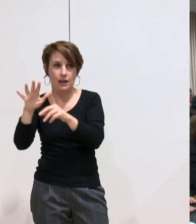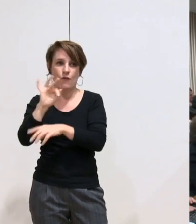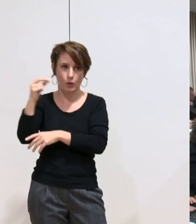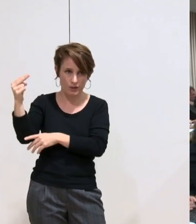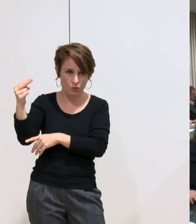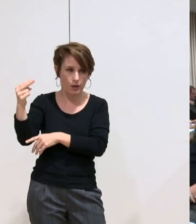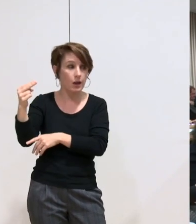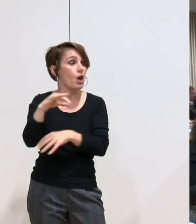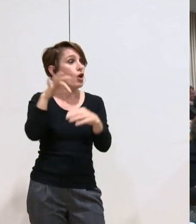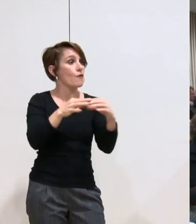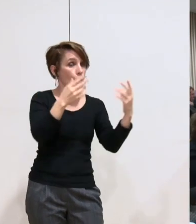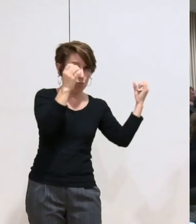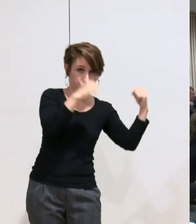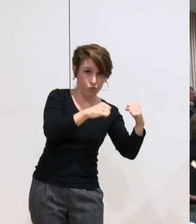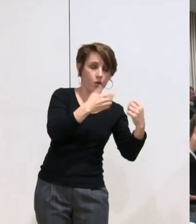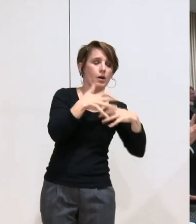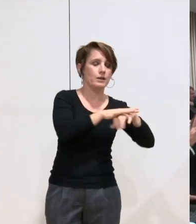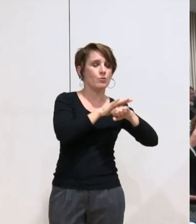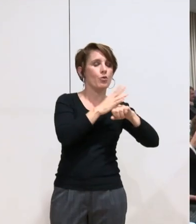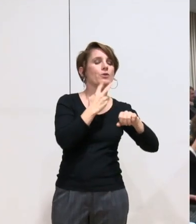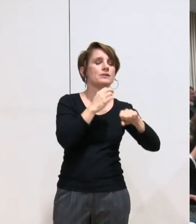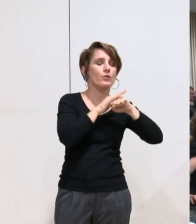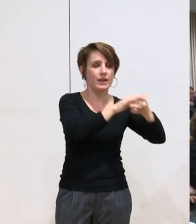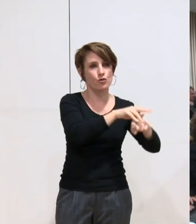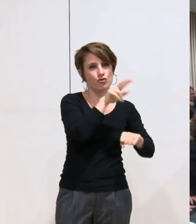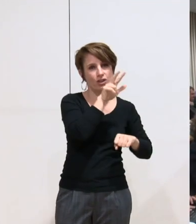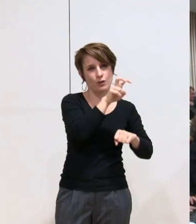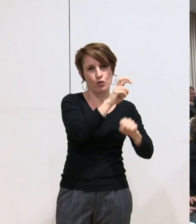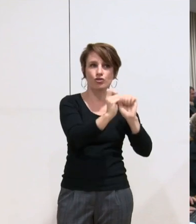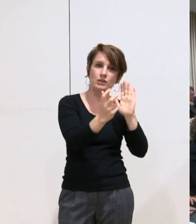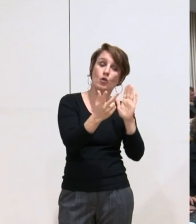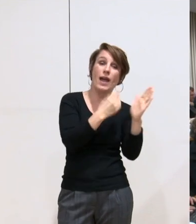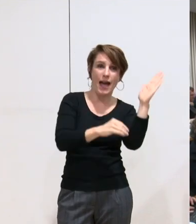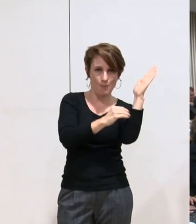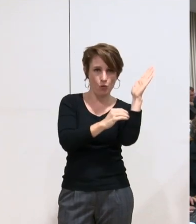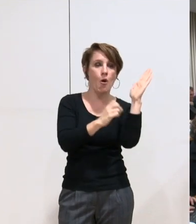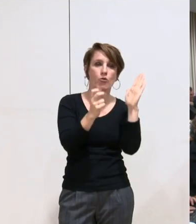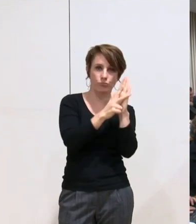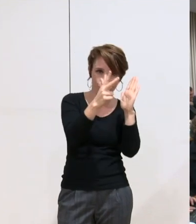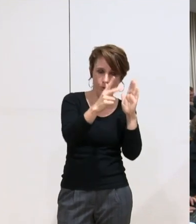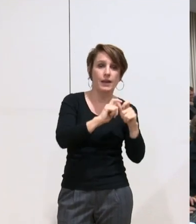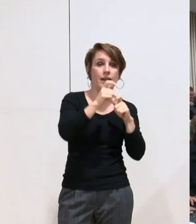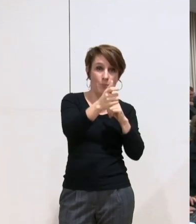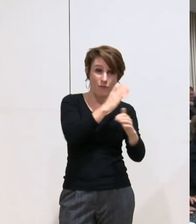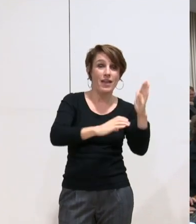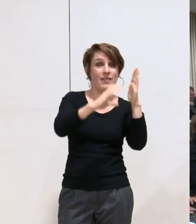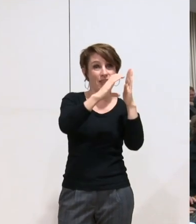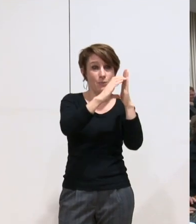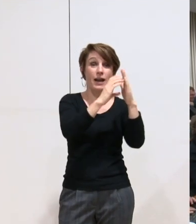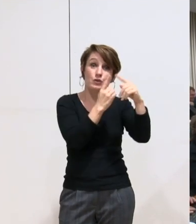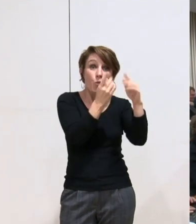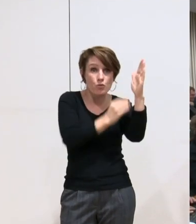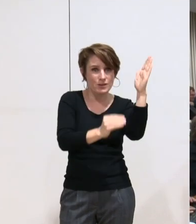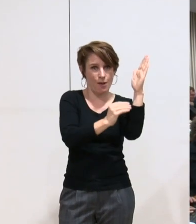National. Et qui vote pour ? Donc le Rassemblement citoyen de la gauche et les écologistes. L'amendement est adopté. Et je mets aux voix la délibération